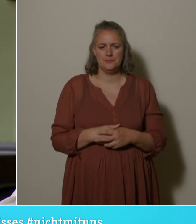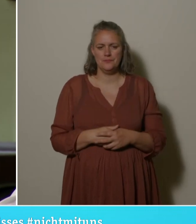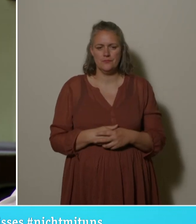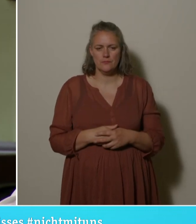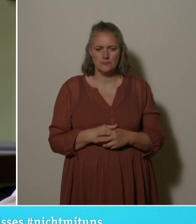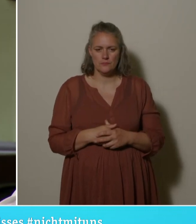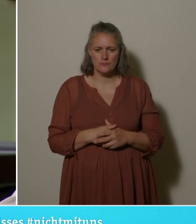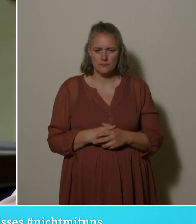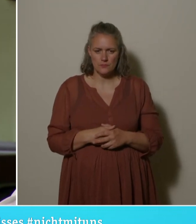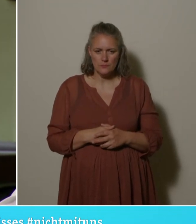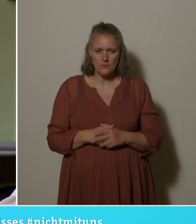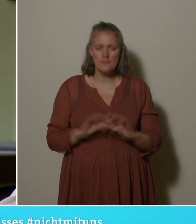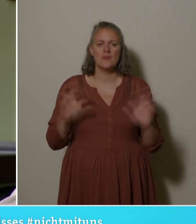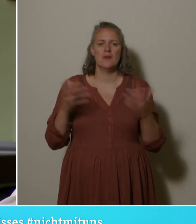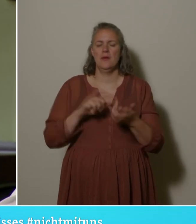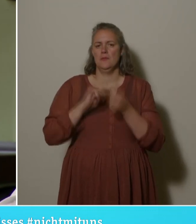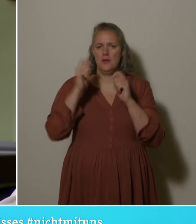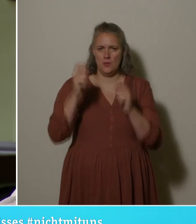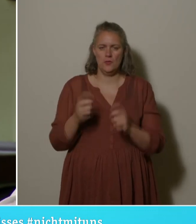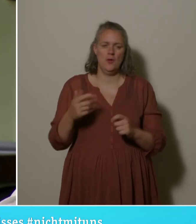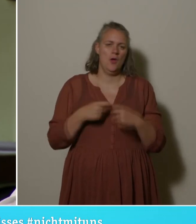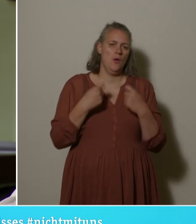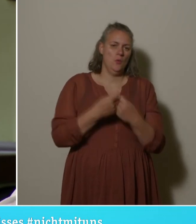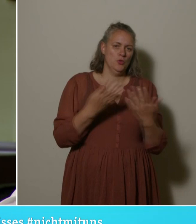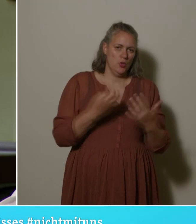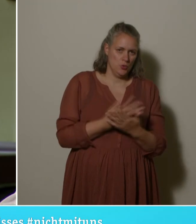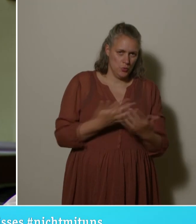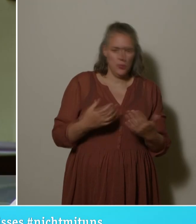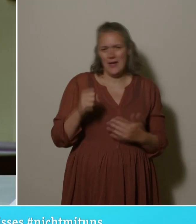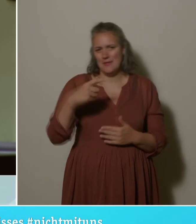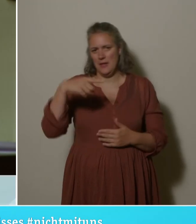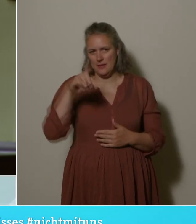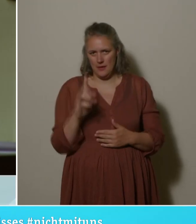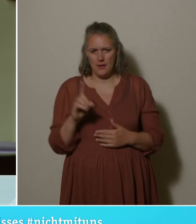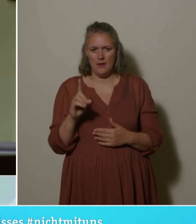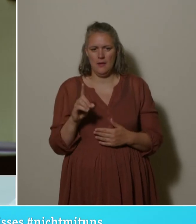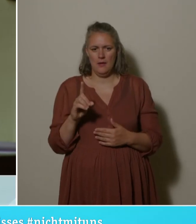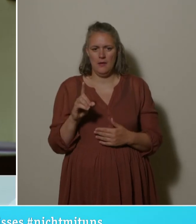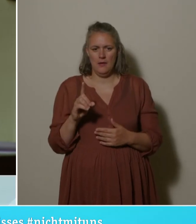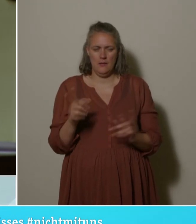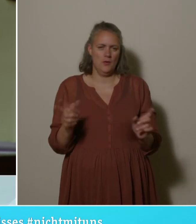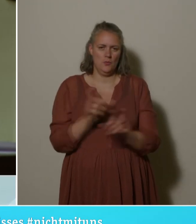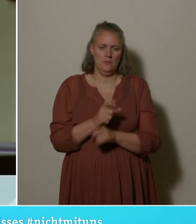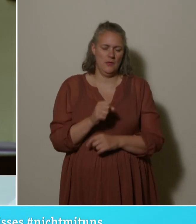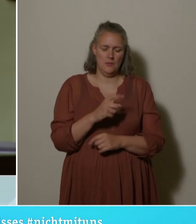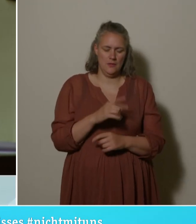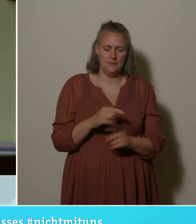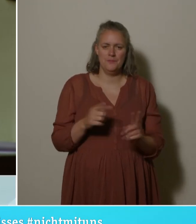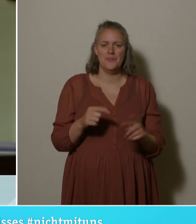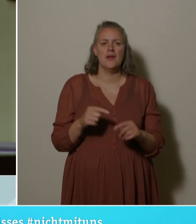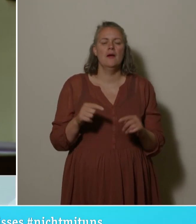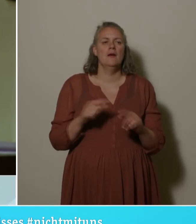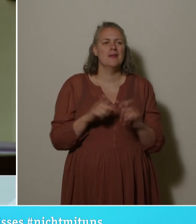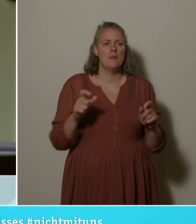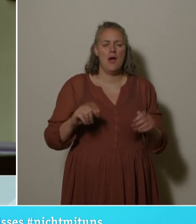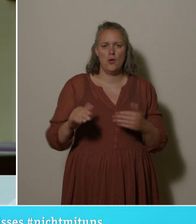den gemeinsamen Änderungsantrag von Bündnis 90 Die Grünen und SPD oder andersrum zum